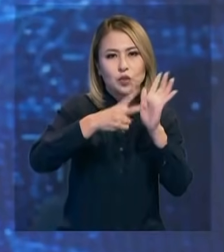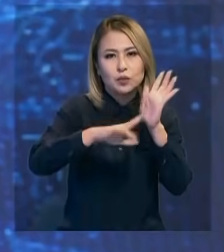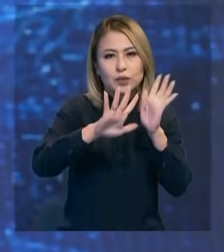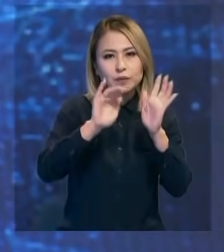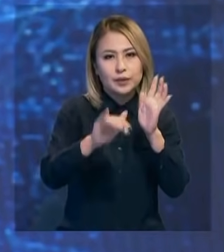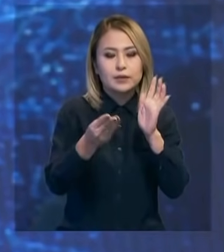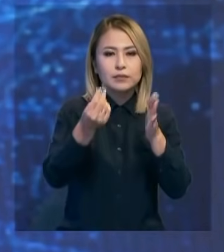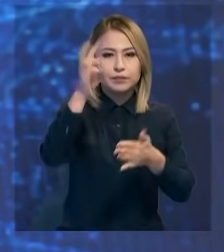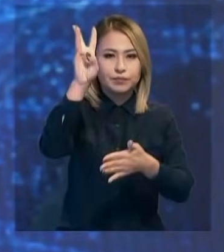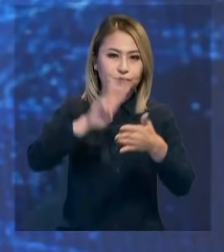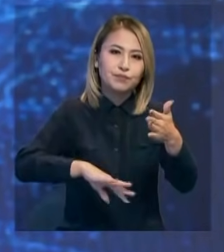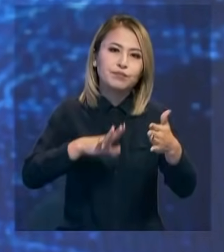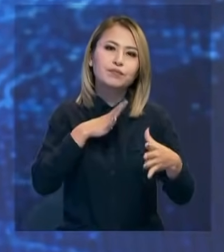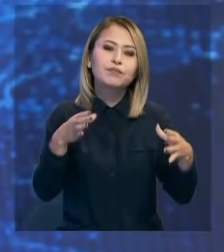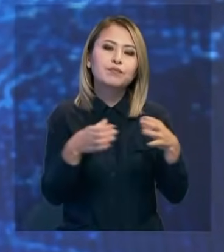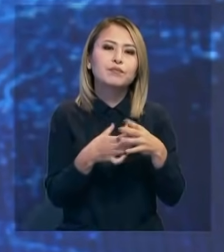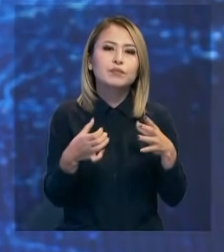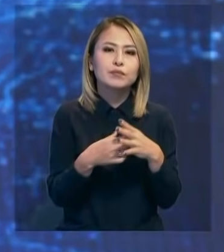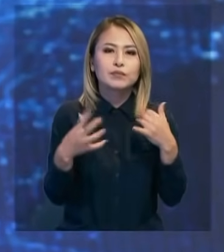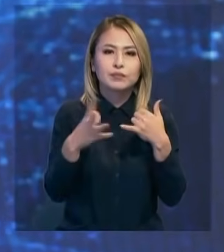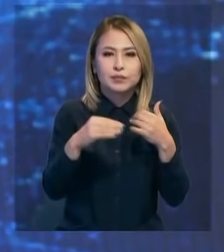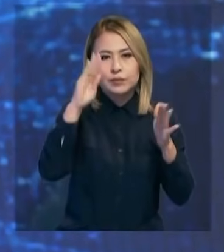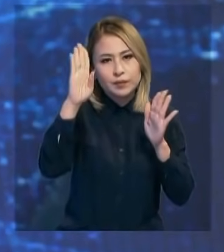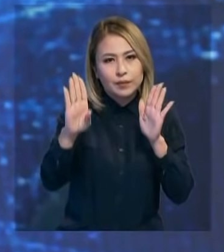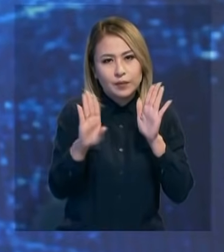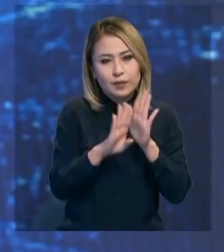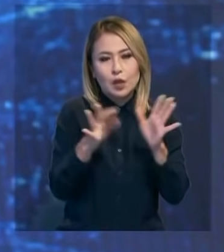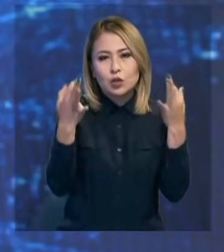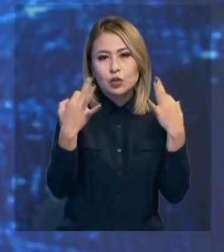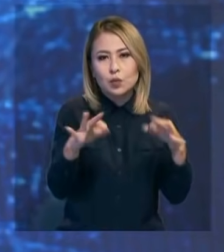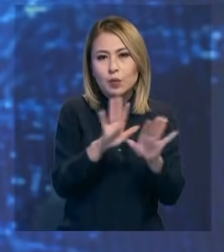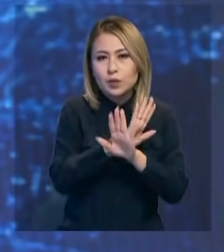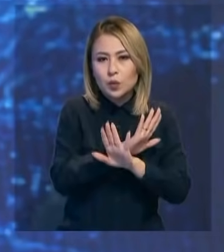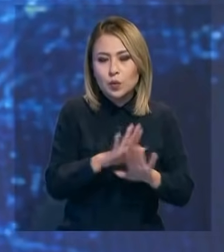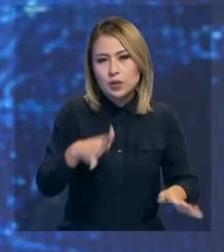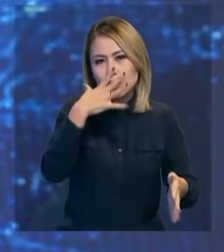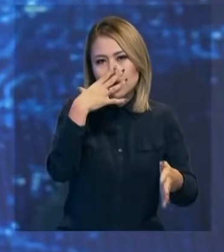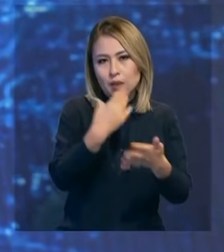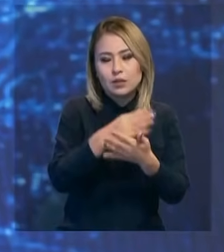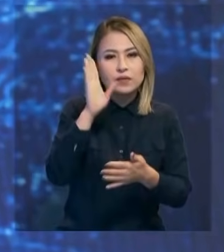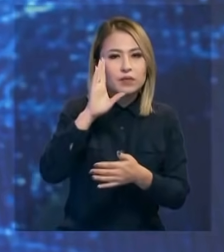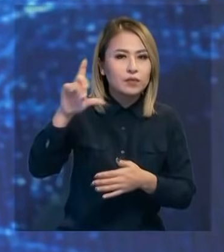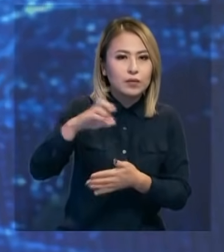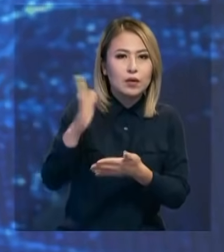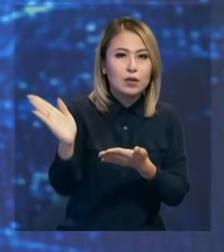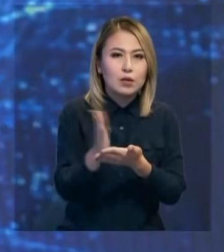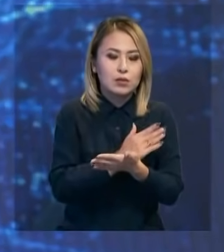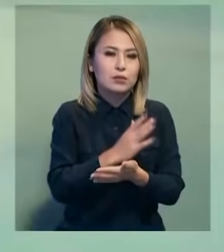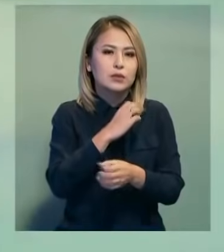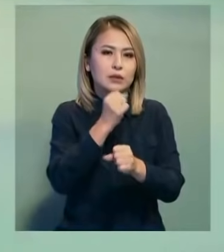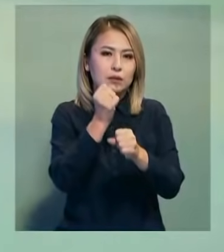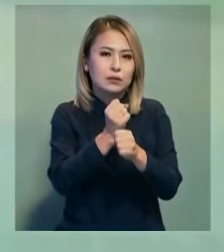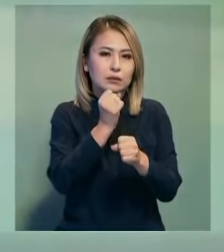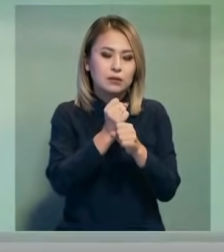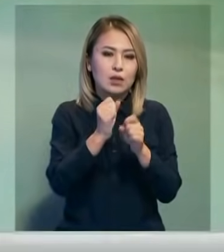мың теңге айыппұл салынды. Бұл компания жер қойнауын игеруге мүлде рұқсаты болмаса да өзен арнасын бұрып, ұлттық қорықтағы